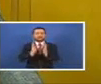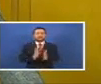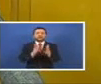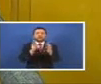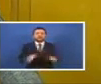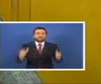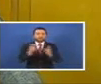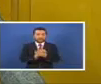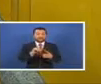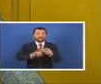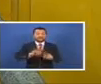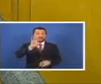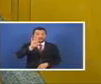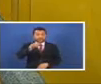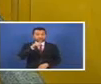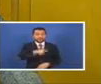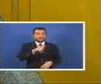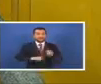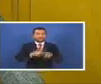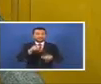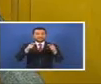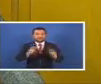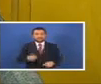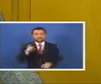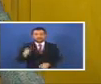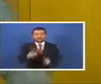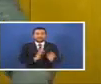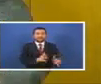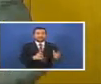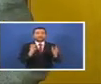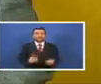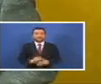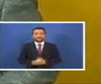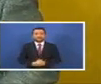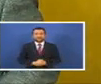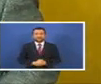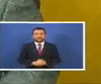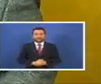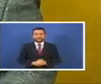sürekli barış ve demokratik siyaset zemininde devam edecektir.